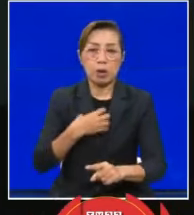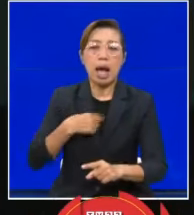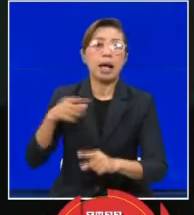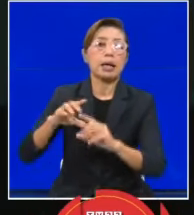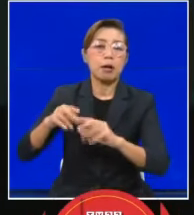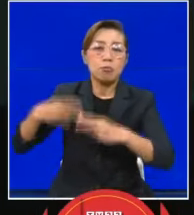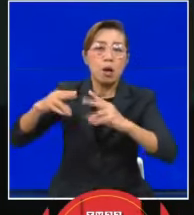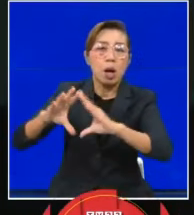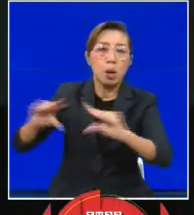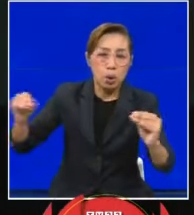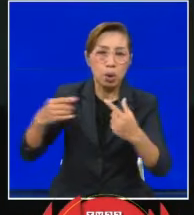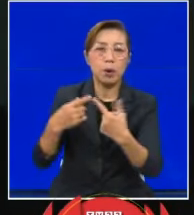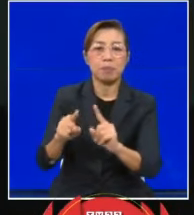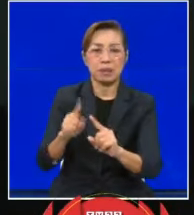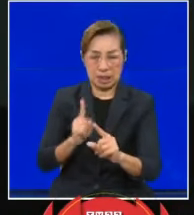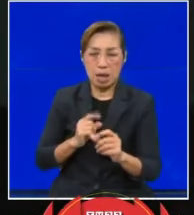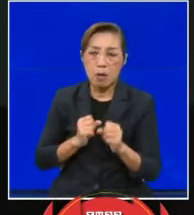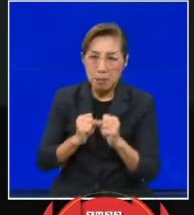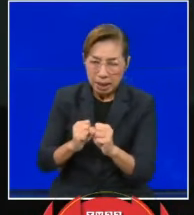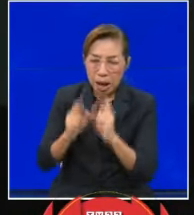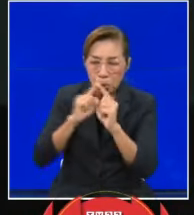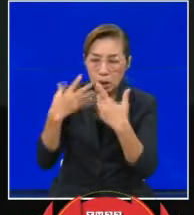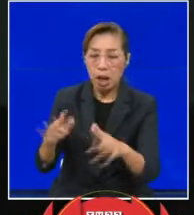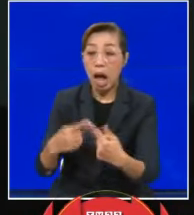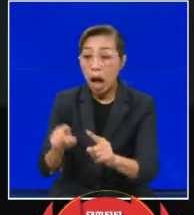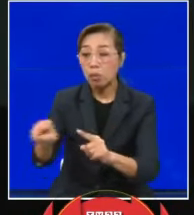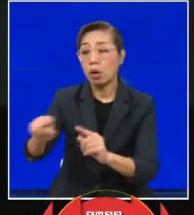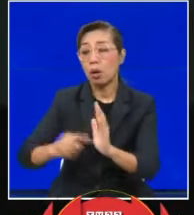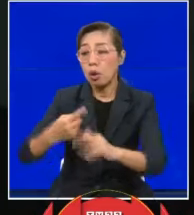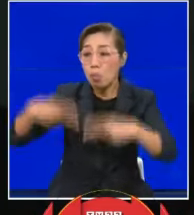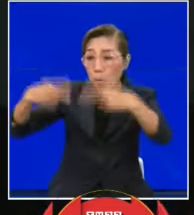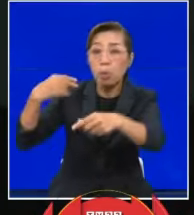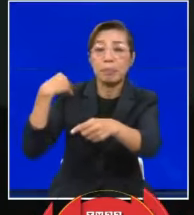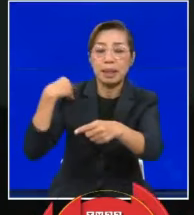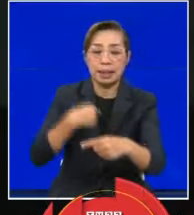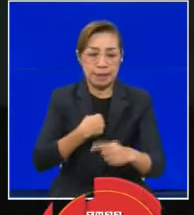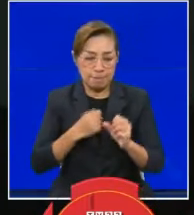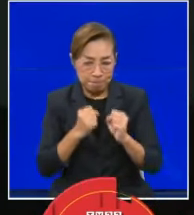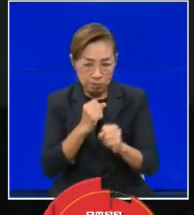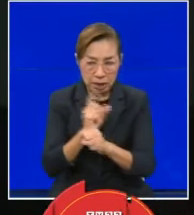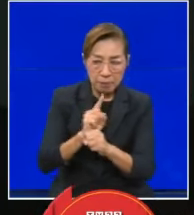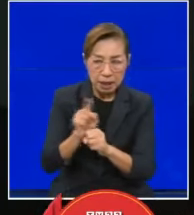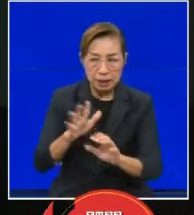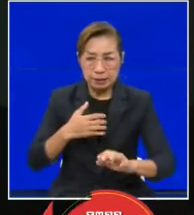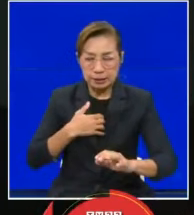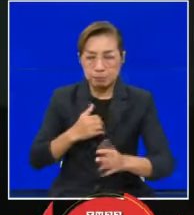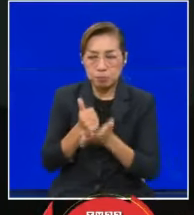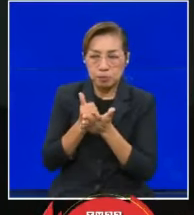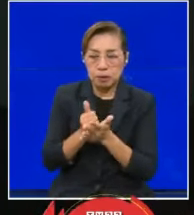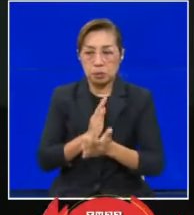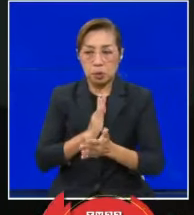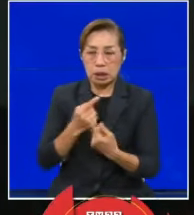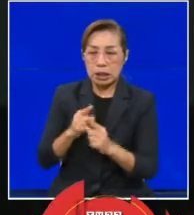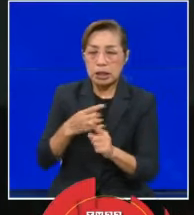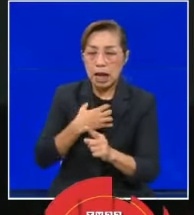แล้วแต่วันนี้เมื่อมีการสู้รบกันมากขึ้นเนี่ยก็จะต้องหาทางที่จะทำให้เกิดการเจรจาเพื่อที่จะให้